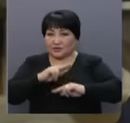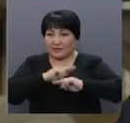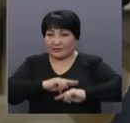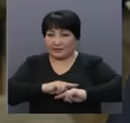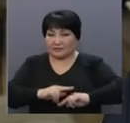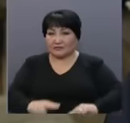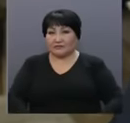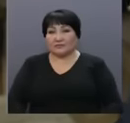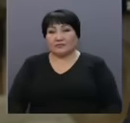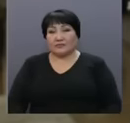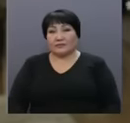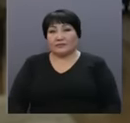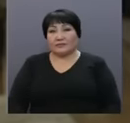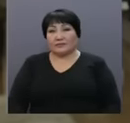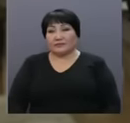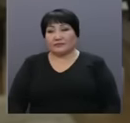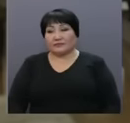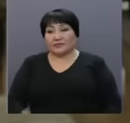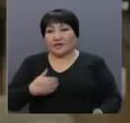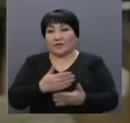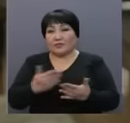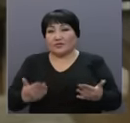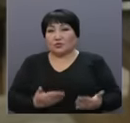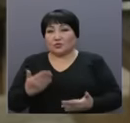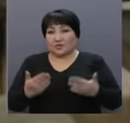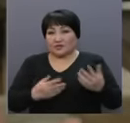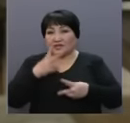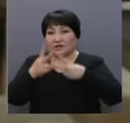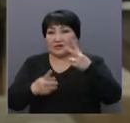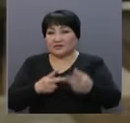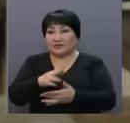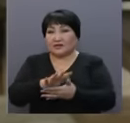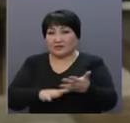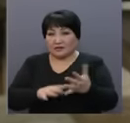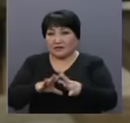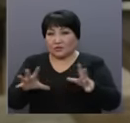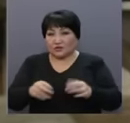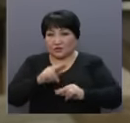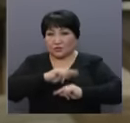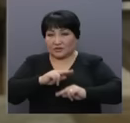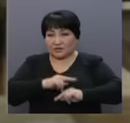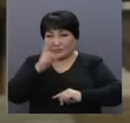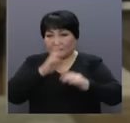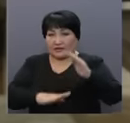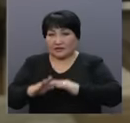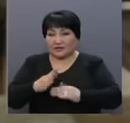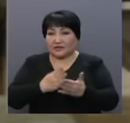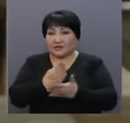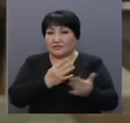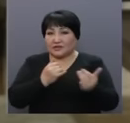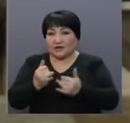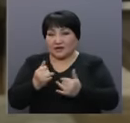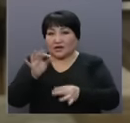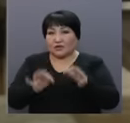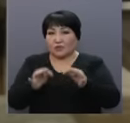У нас обратная связь. Біз тұрғындардың арыз шағымдары бойынша жұмыс істейміз. Мемлекеттік қызметкерлердің әдеби нормаға қатысты